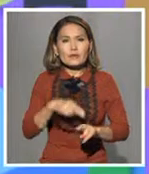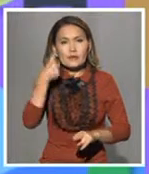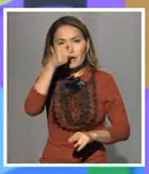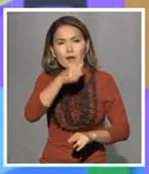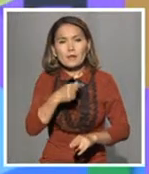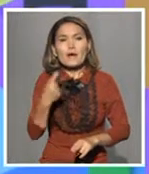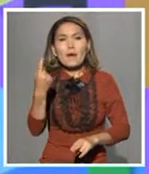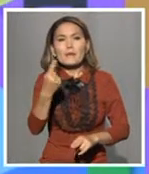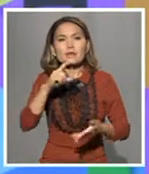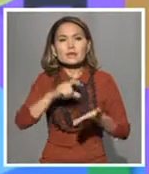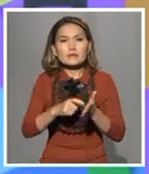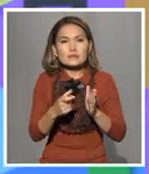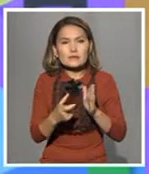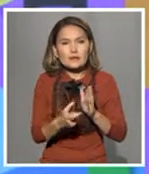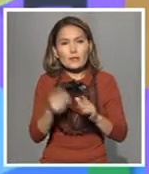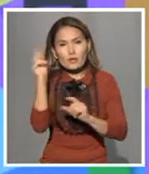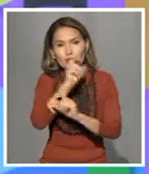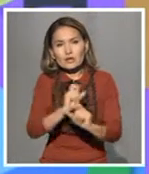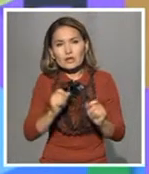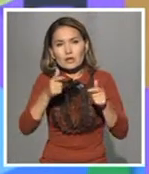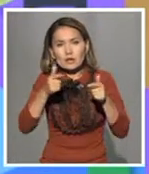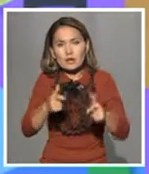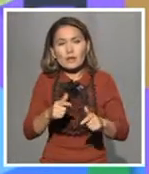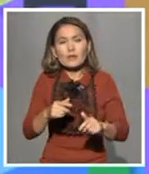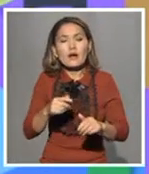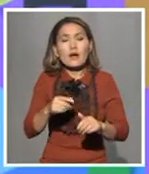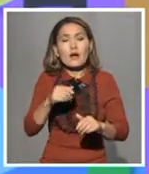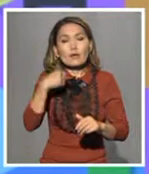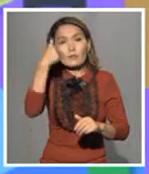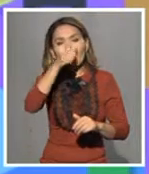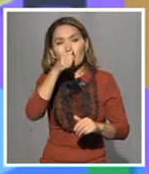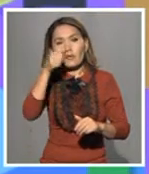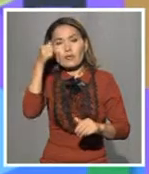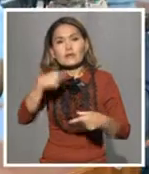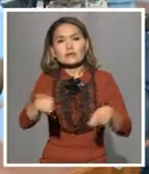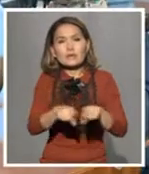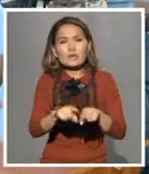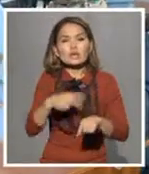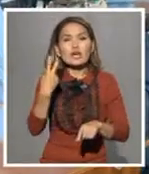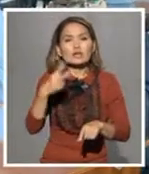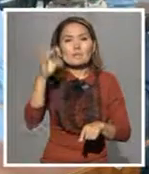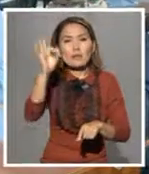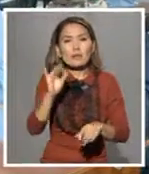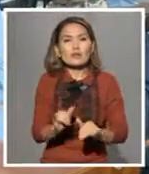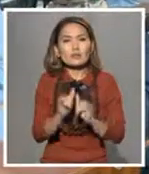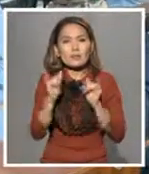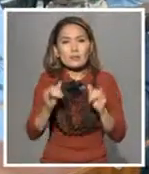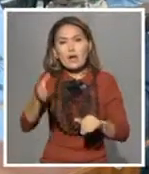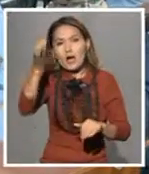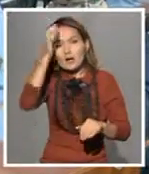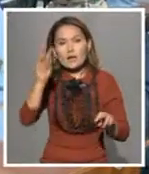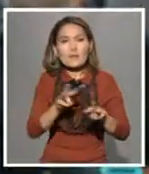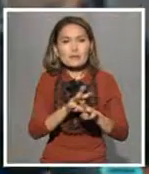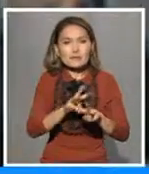биыл бірінші сыныпқа баратын бүлдіршіндердің саны жылдағыға қарағанда 20 мыңға көбейген. Мұндай жақсы жаңалықты білім және ғылым министрлігінің